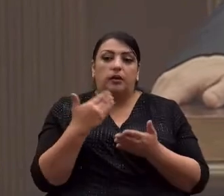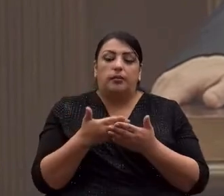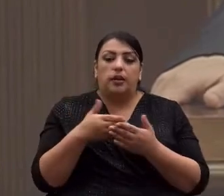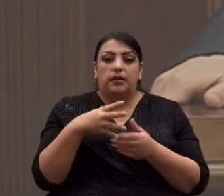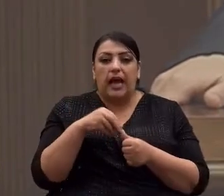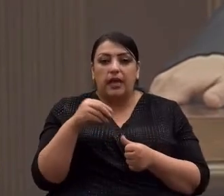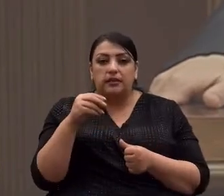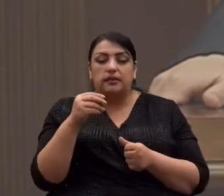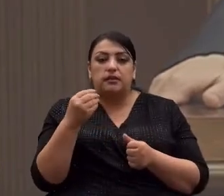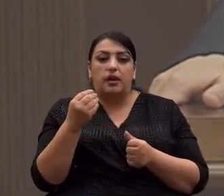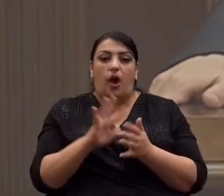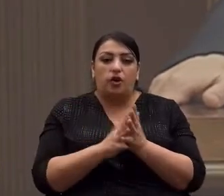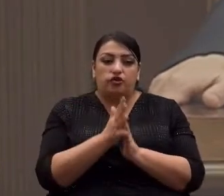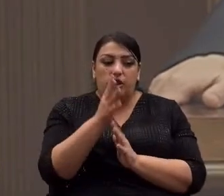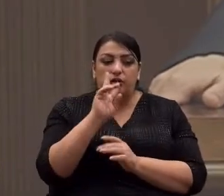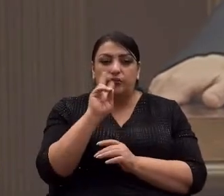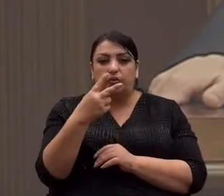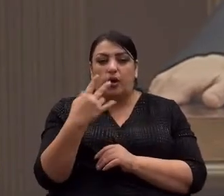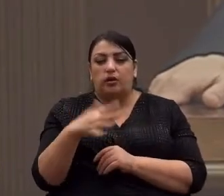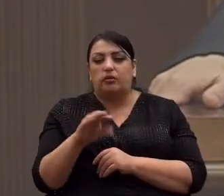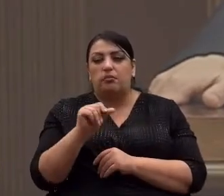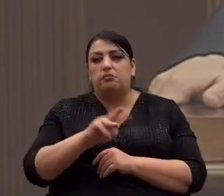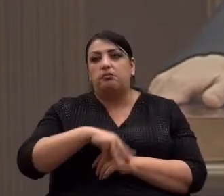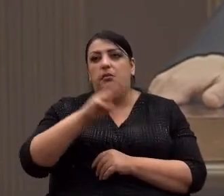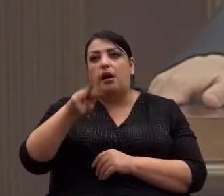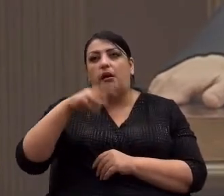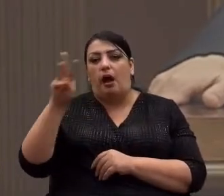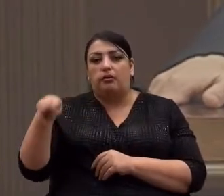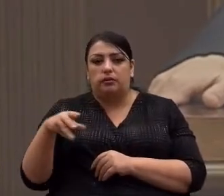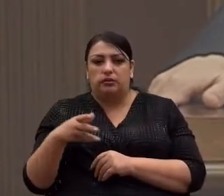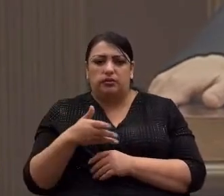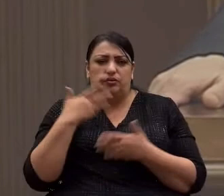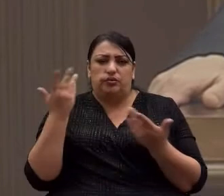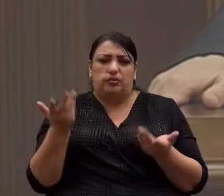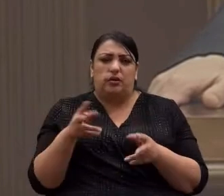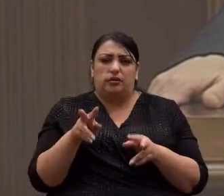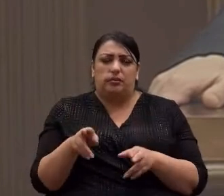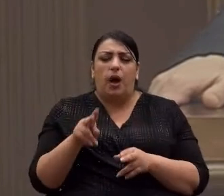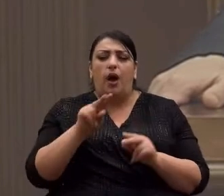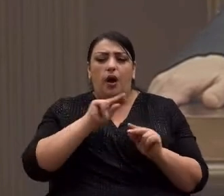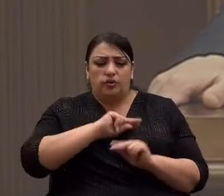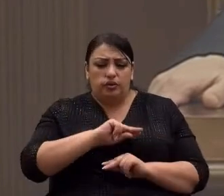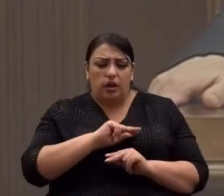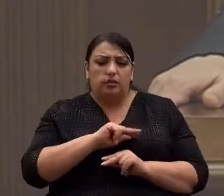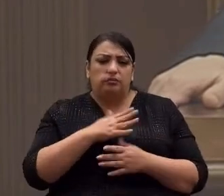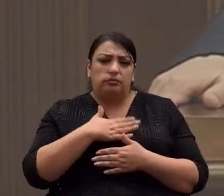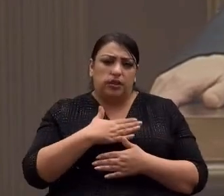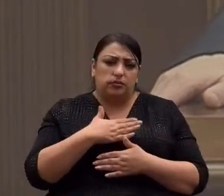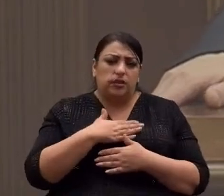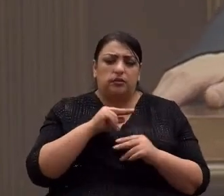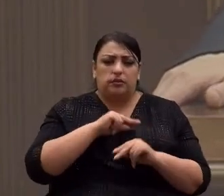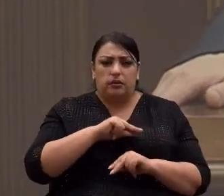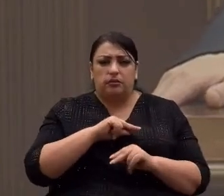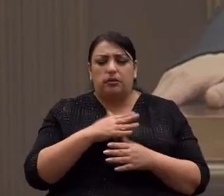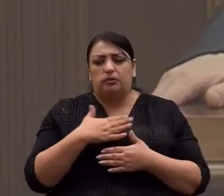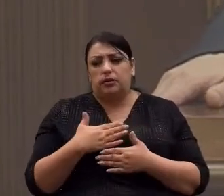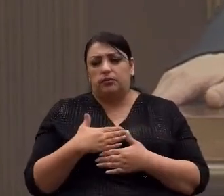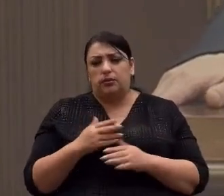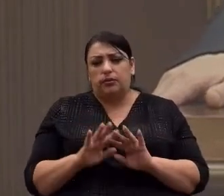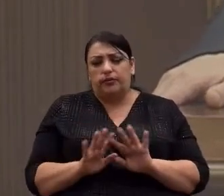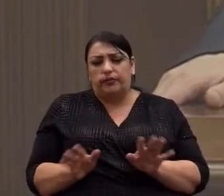աճացնելով 2 տարի հետո դառնա մի քանի միլիոն դոլարի կարողության տեր։ Չկա այդպիսի բան։ Աշխատանք, աշխատասիրություն և նվիրվածություն տվյալ